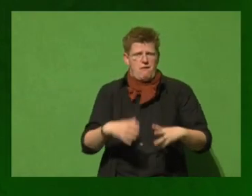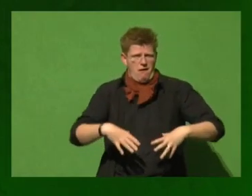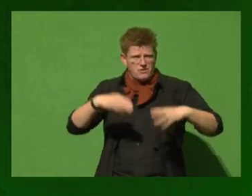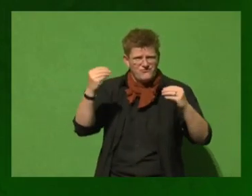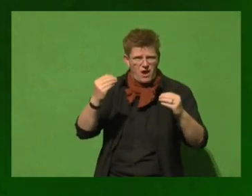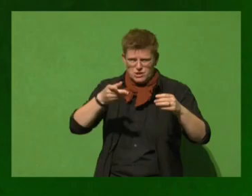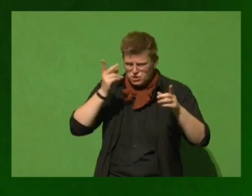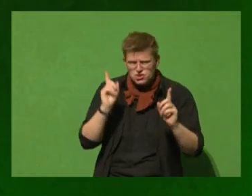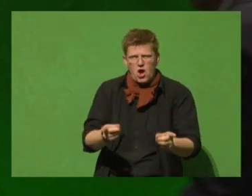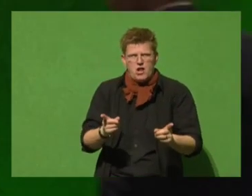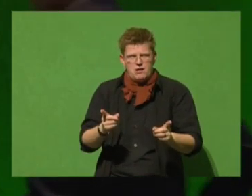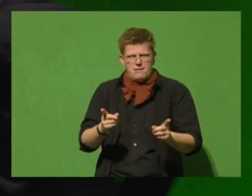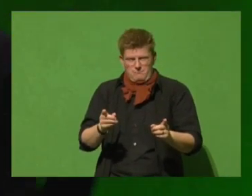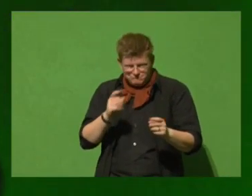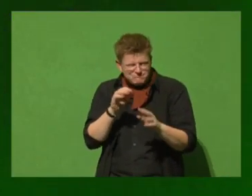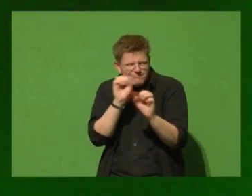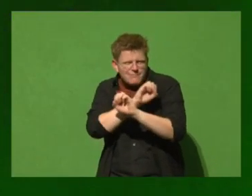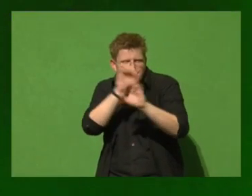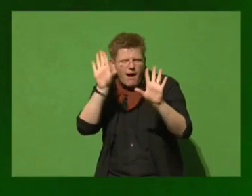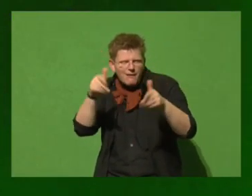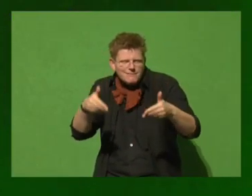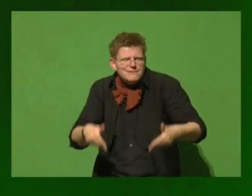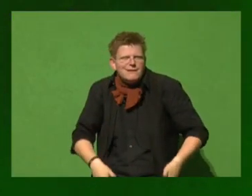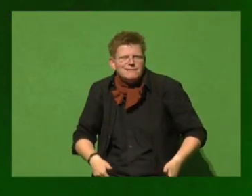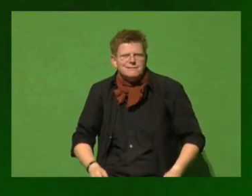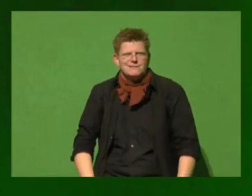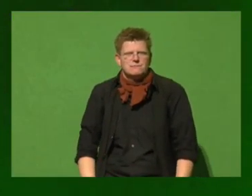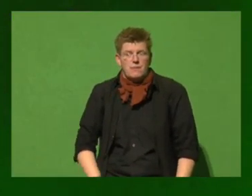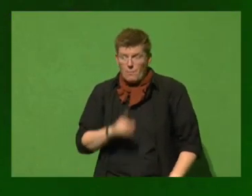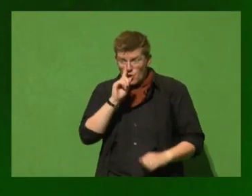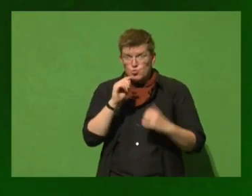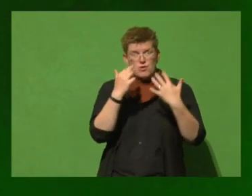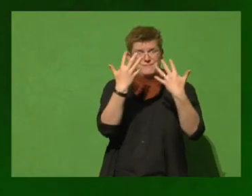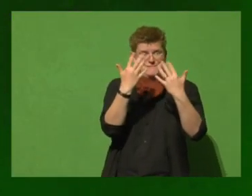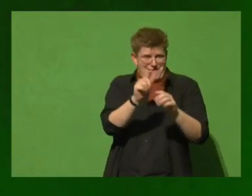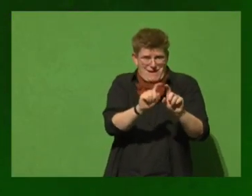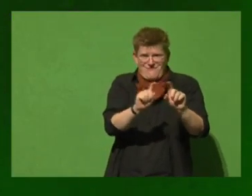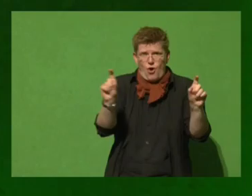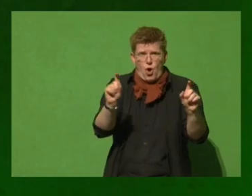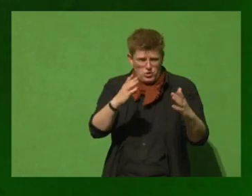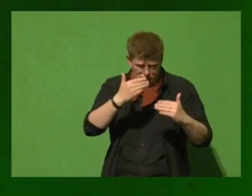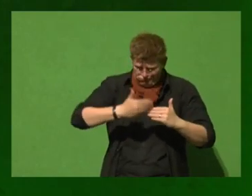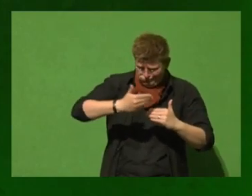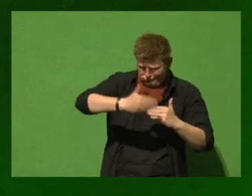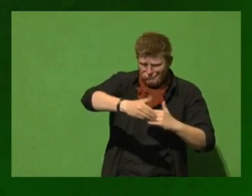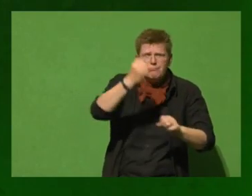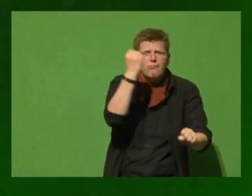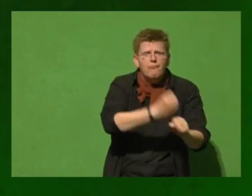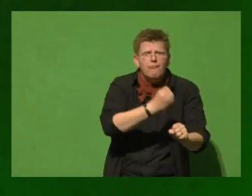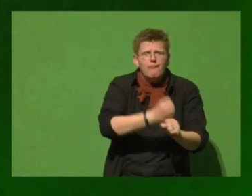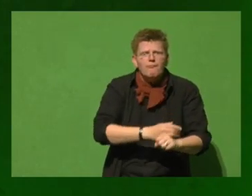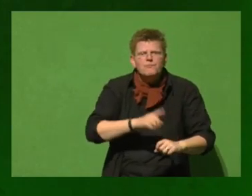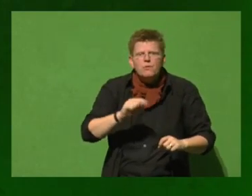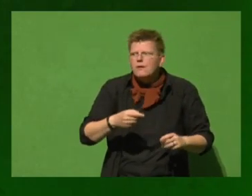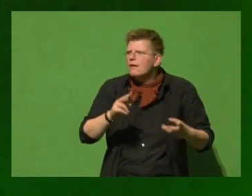Nachrichtendiensten. Aber seit ungefähr 90 Wochen will auch die SPD von all dem überhaupt nichts mehr wissen.